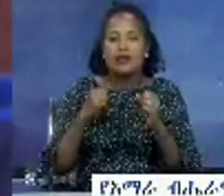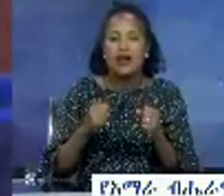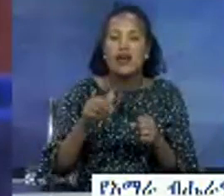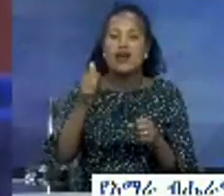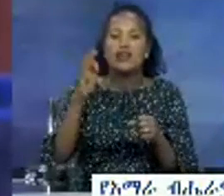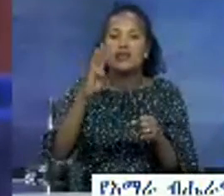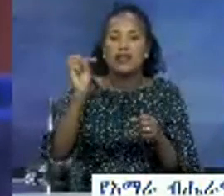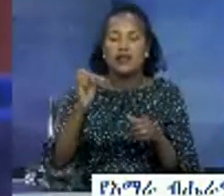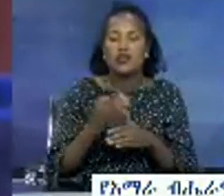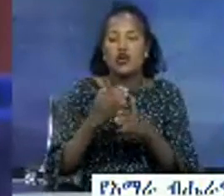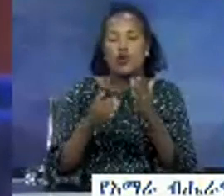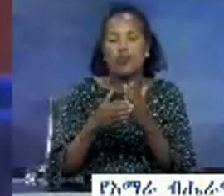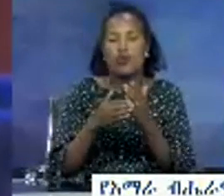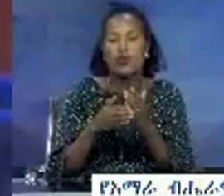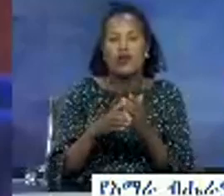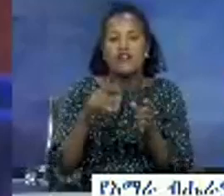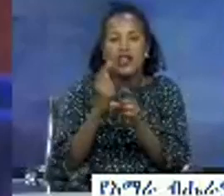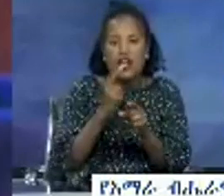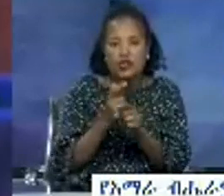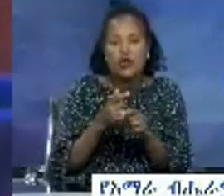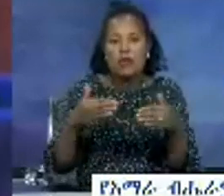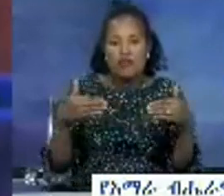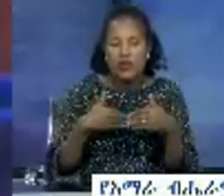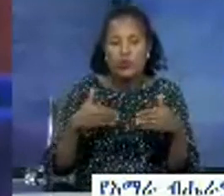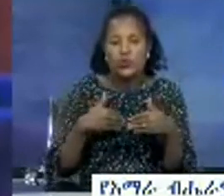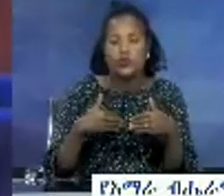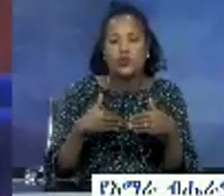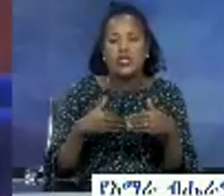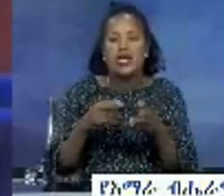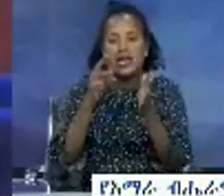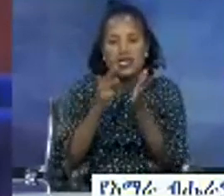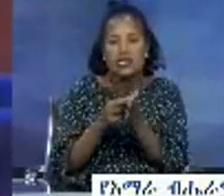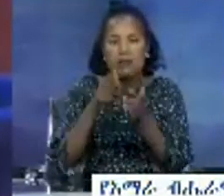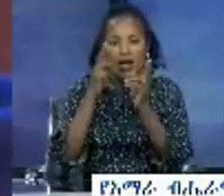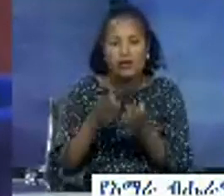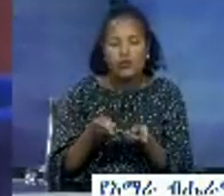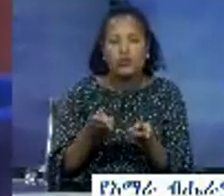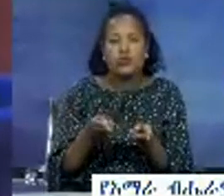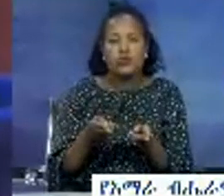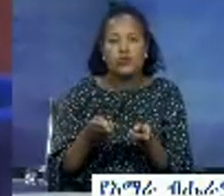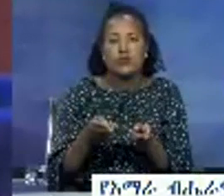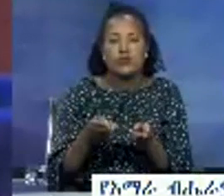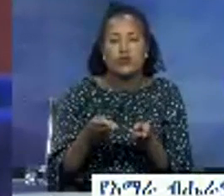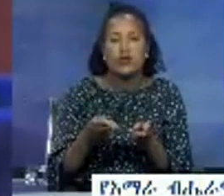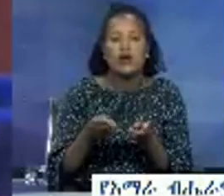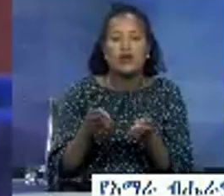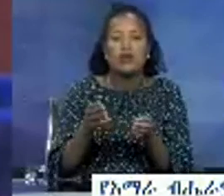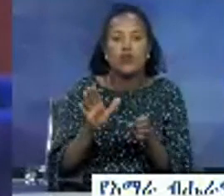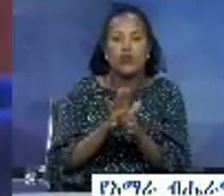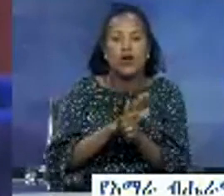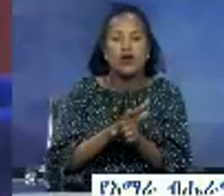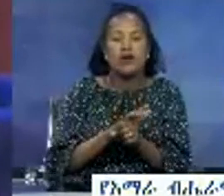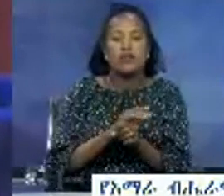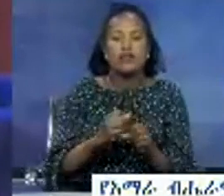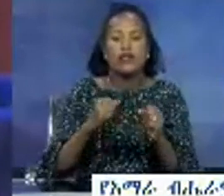የተገረቡ ፈጣሪያቸውን የሚፈሩ ህግን የሚያከብሩ ኩሩና ታታሪ ህዝቦች